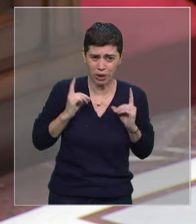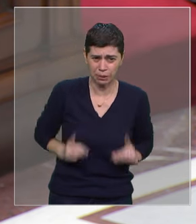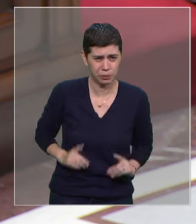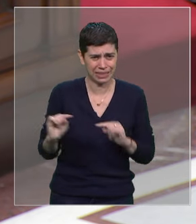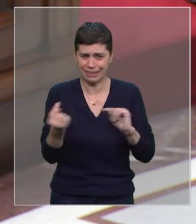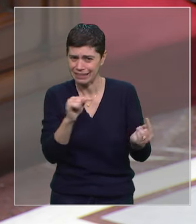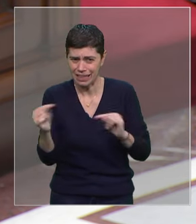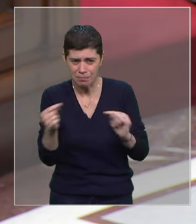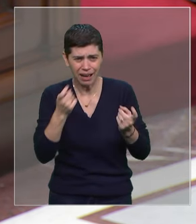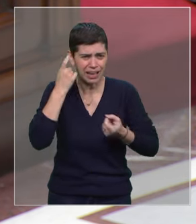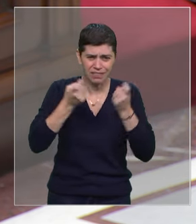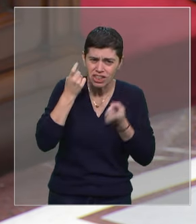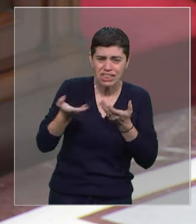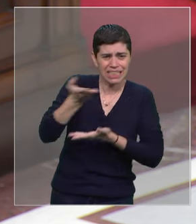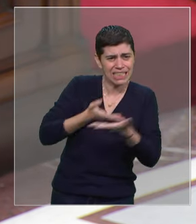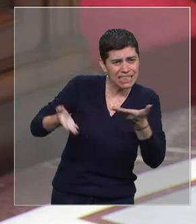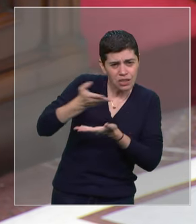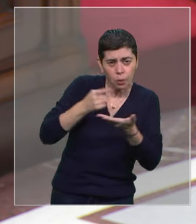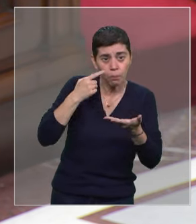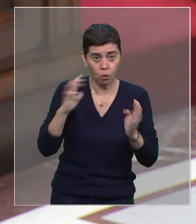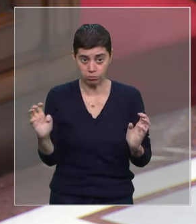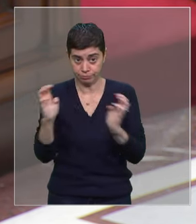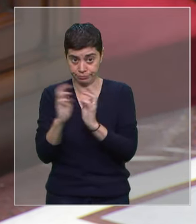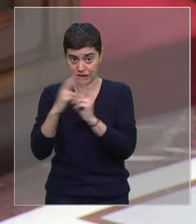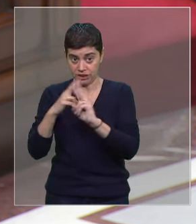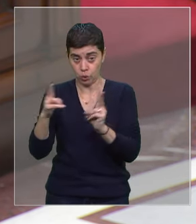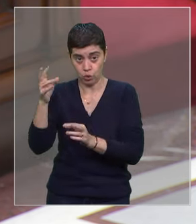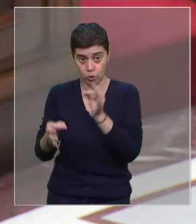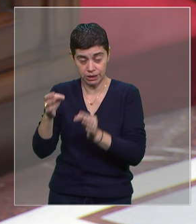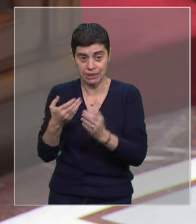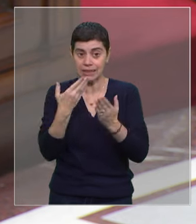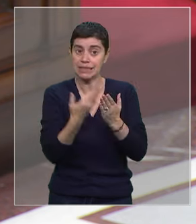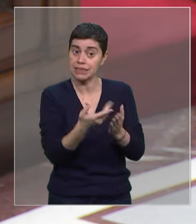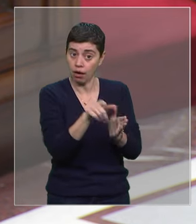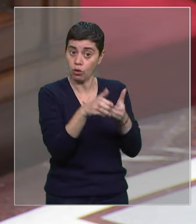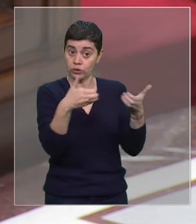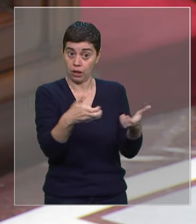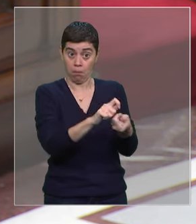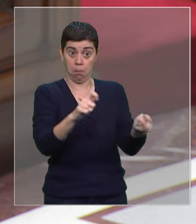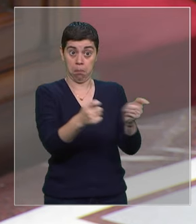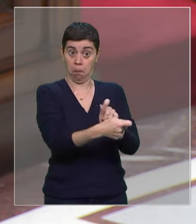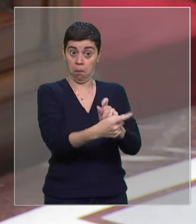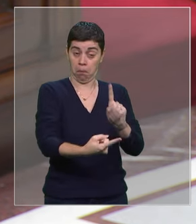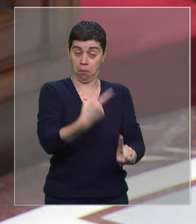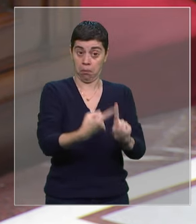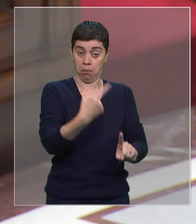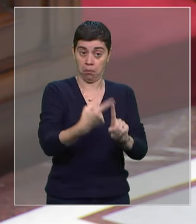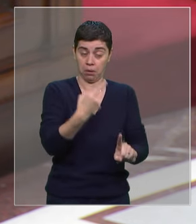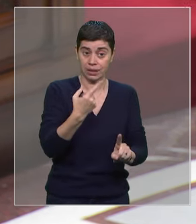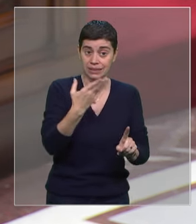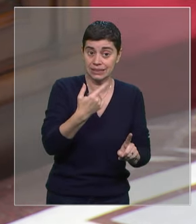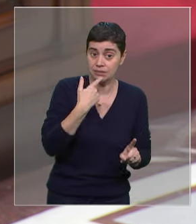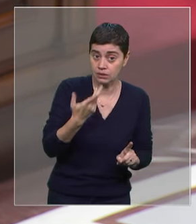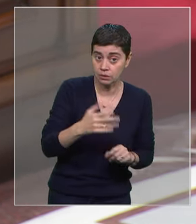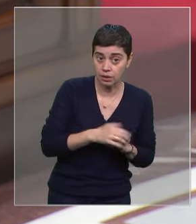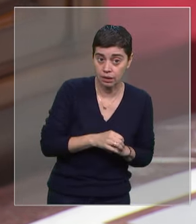Des réflexions ont eu lieu dans le cadre des États généraux de la justice. Il s'agirait d'une réforme constitutionnelle majeure qui toucherait au principe